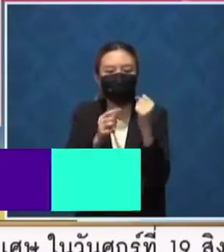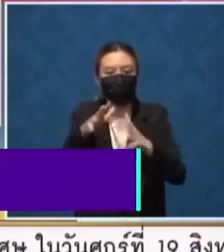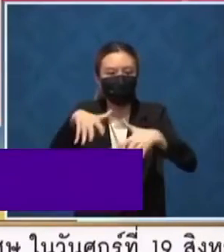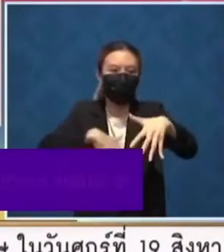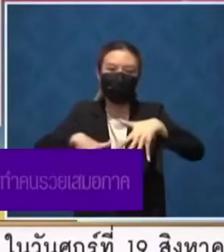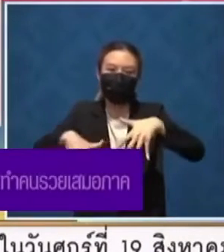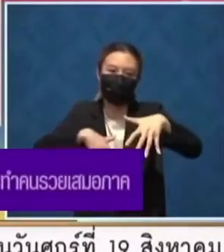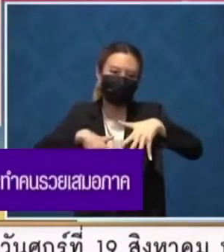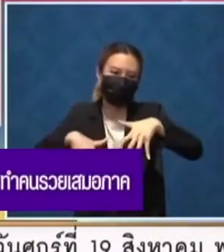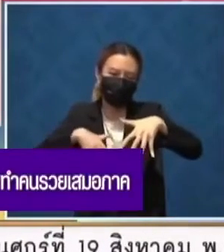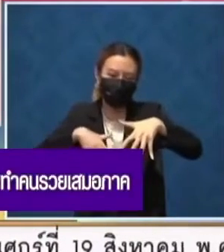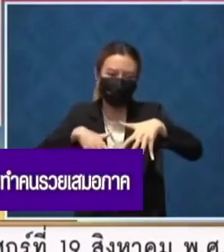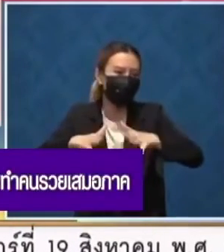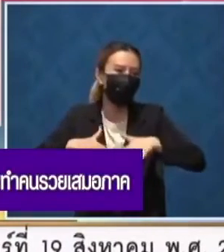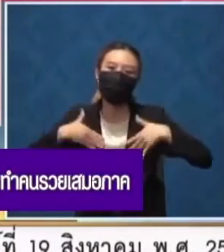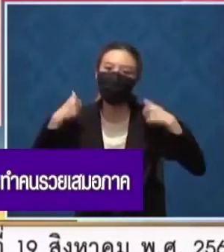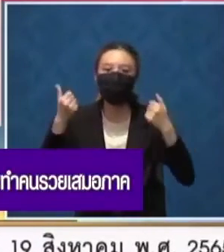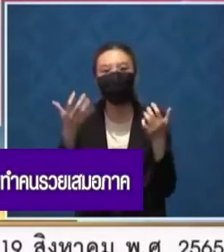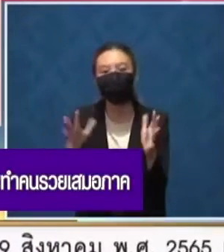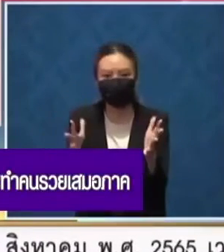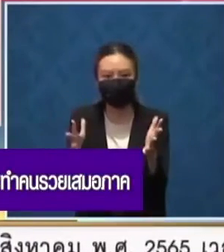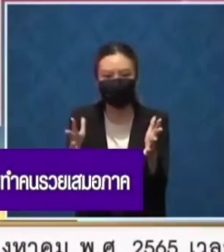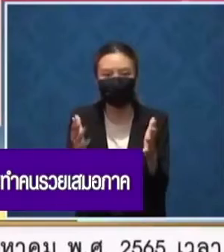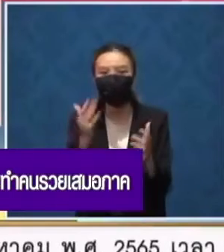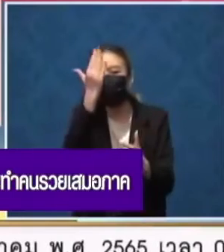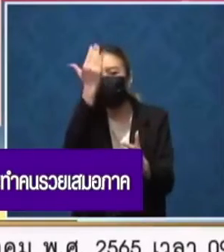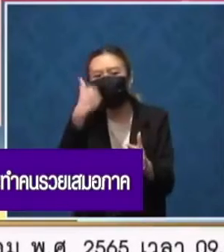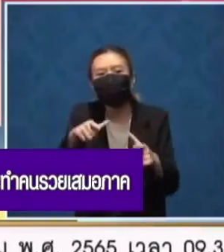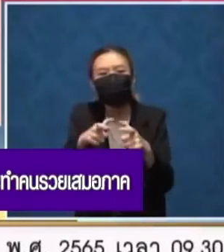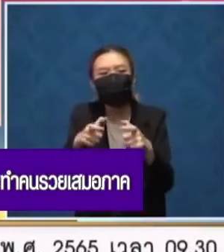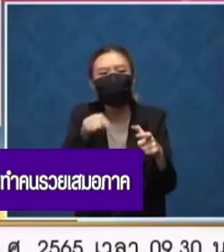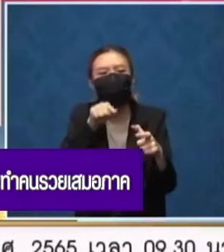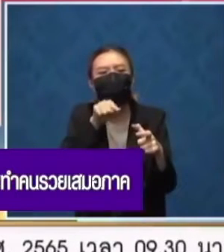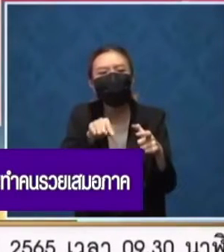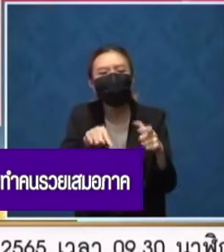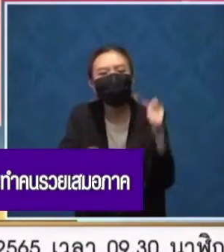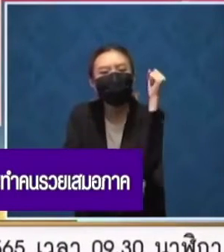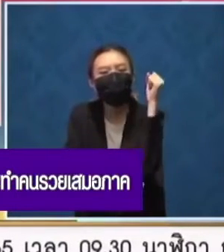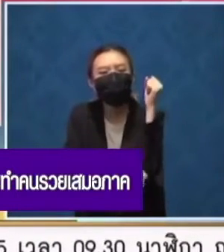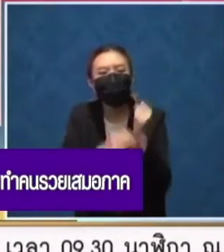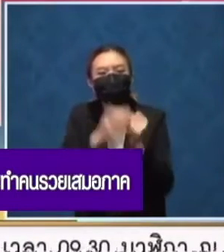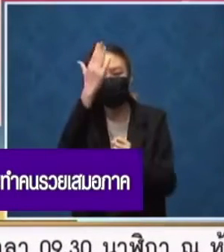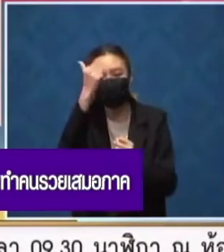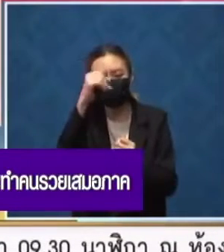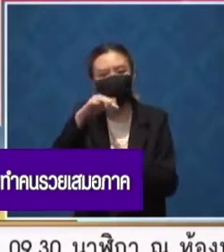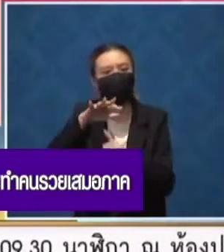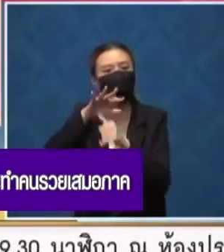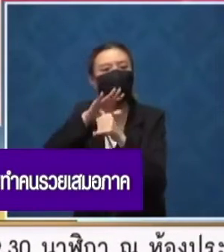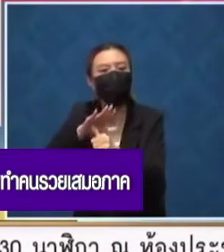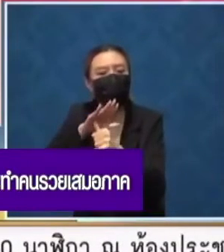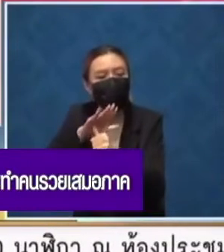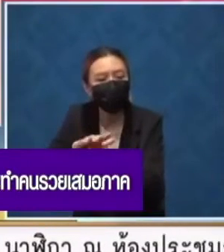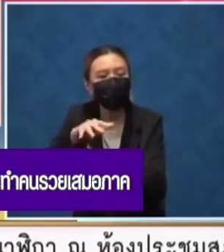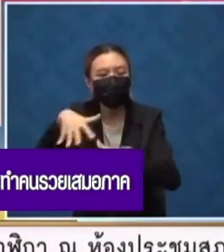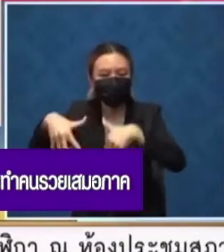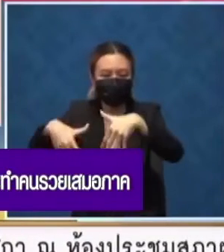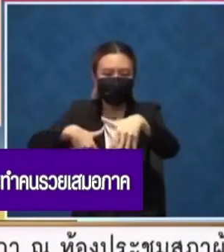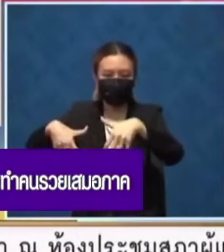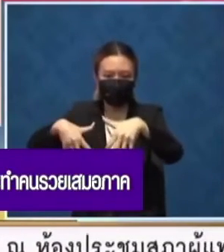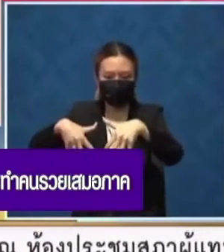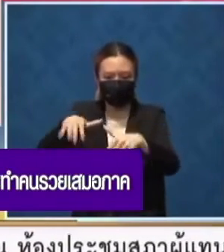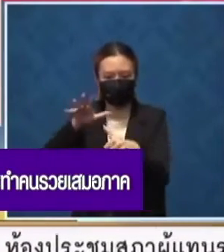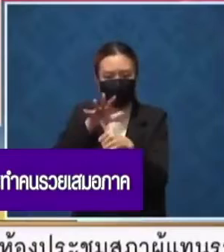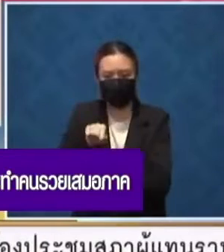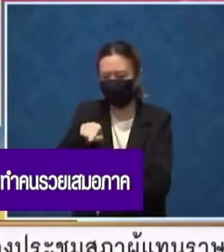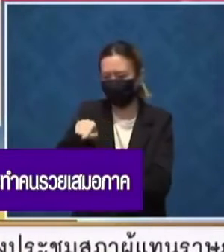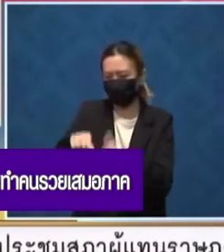คือแกก็ทักท้วงบอกว่าการใช้งบประมาณของกระทรวงการคลังเพื่อดำเนินนโยบายบัตรสวัสดิการแห่งรัฐหรือว่าบัตรคนจนเนี่ยพบว่าการช่